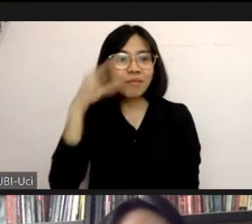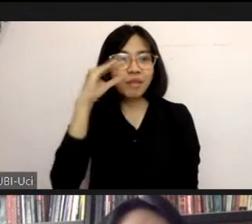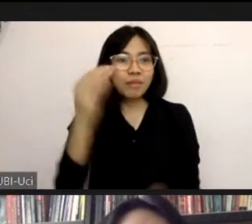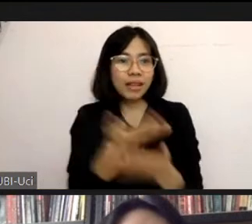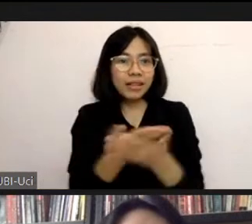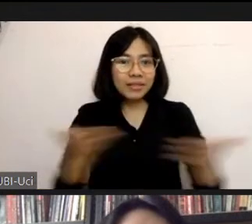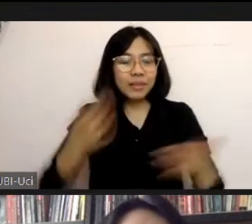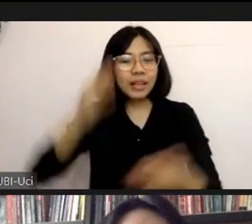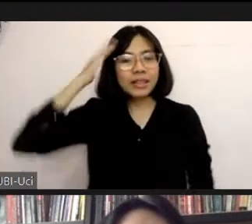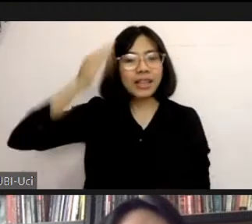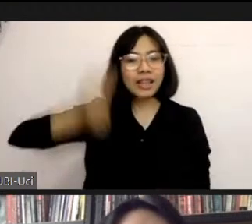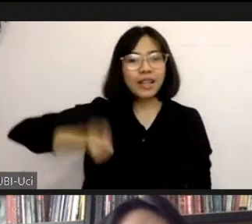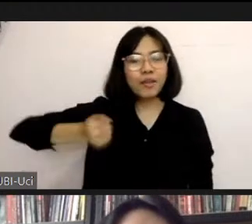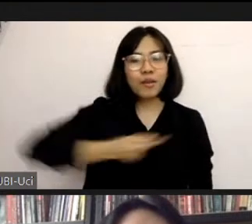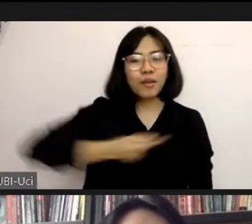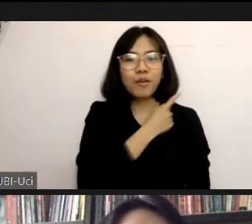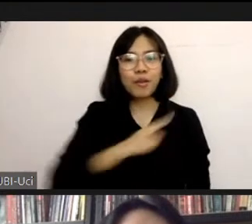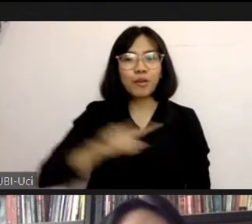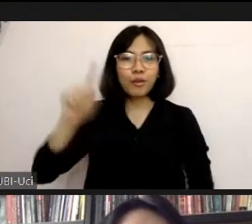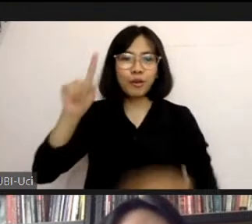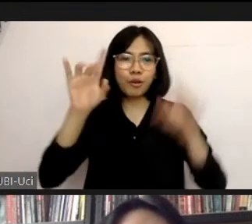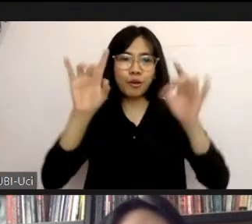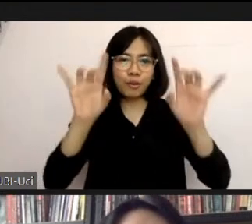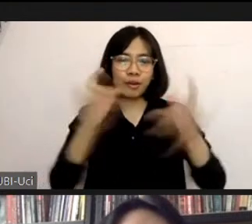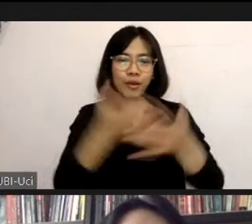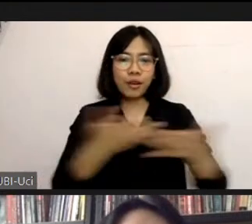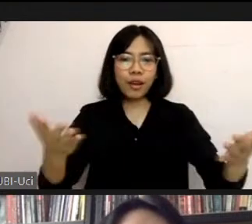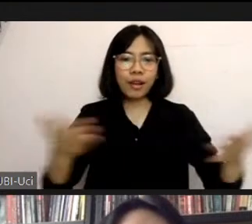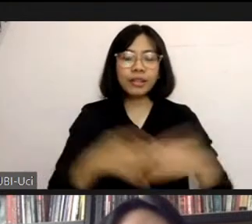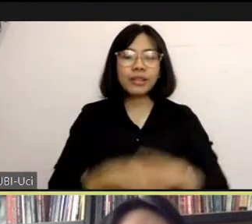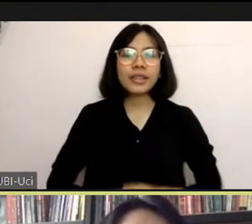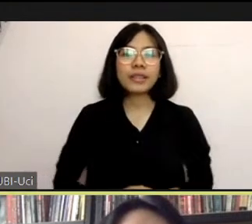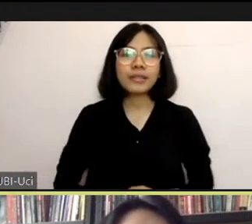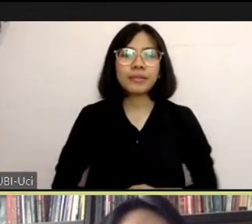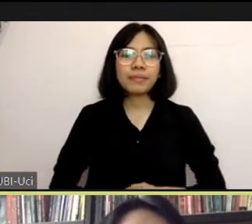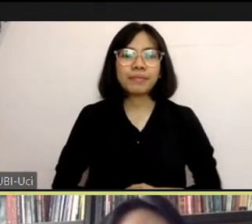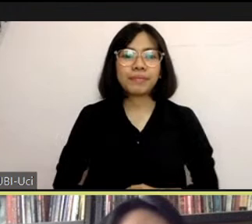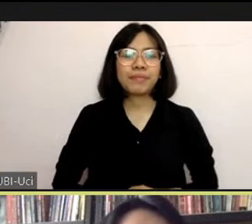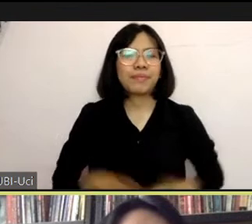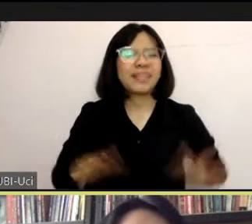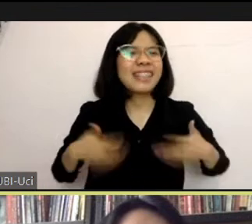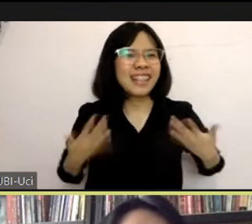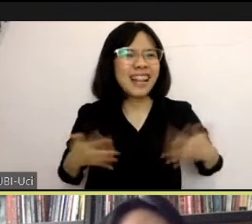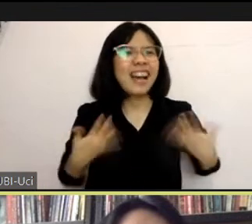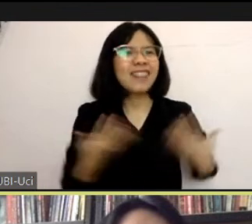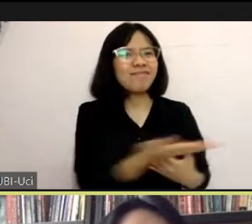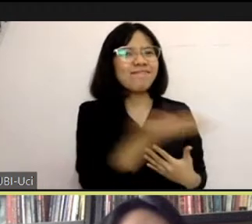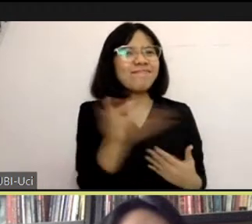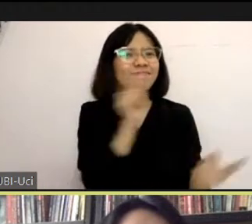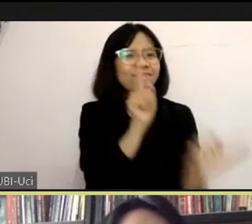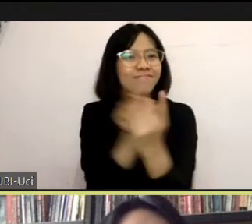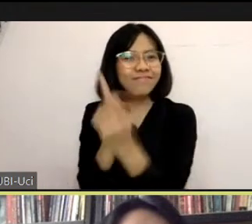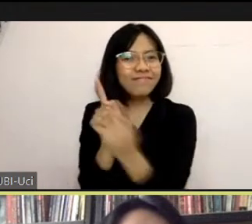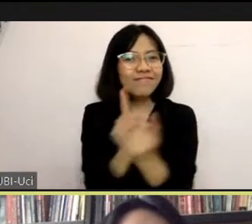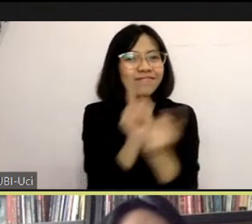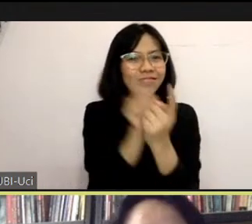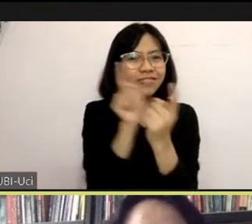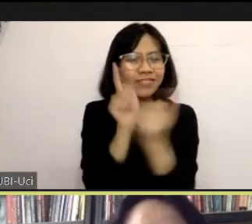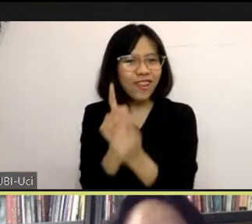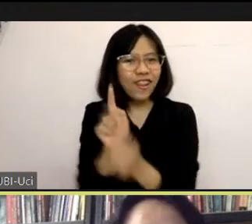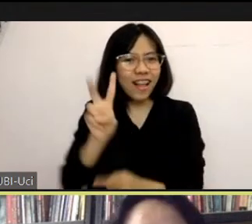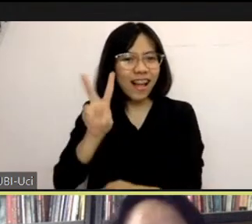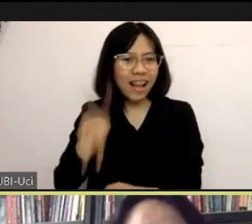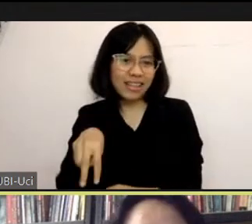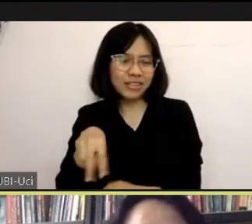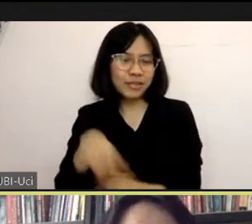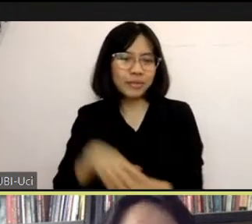Assalamualaikum warahmatullahi wabarakatuh. Senang sekali bisa berjumpa dengan teman-teman semua. dalam kesempatan